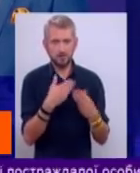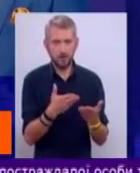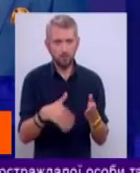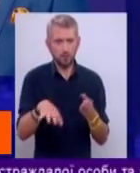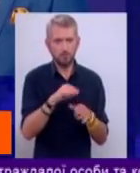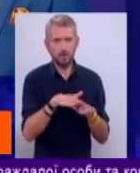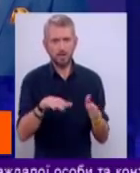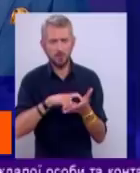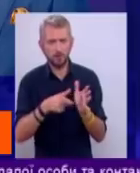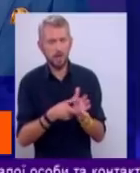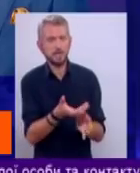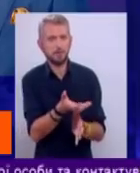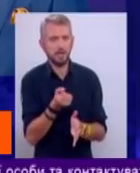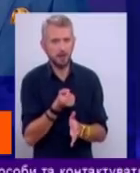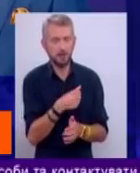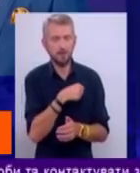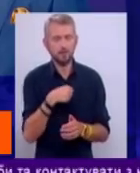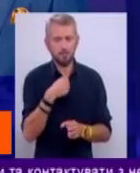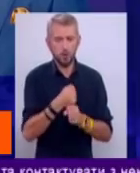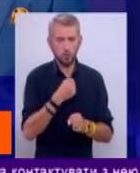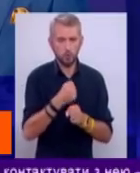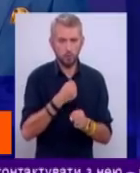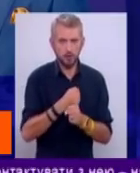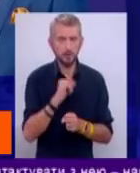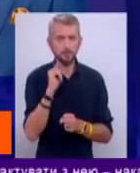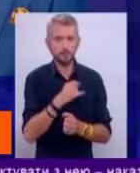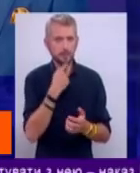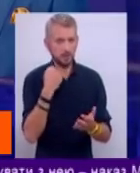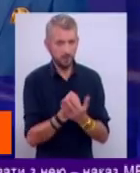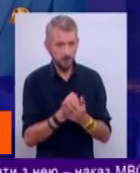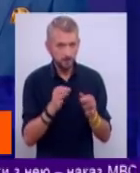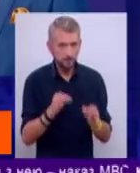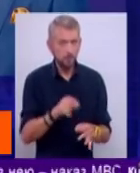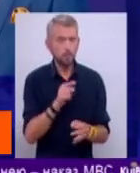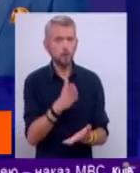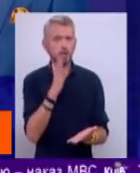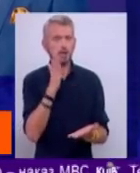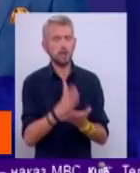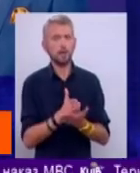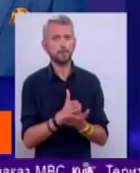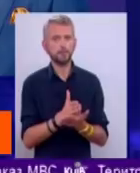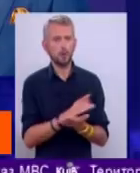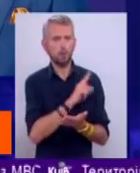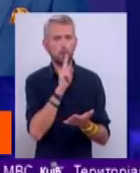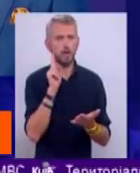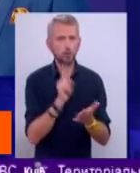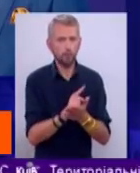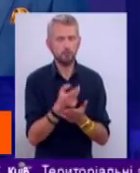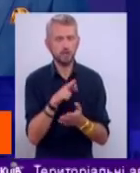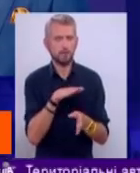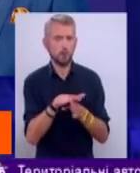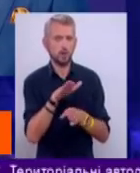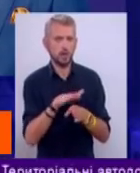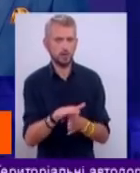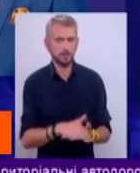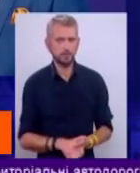класі, прийняли, самі розробили і затвердили. І вони є обов'язковими для